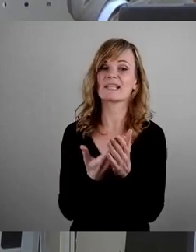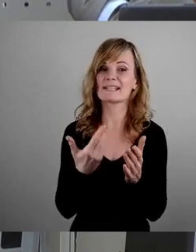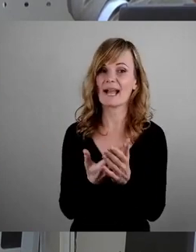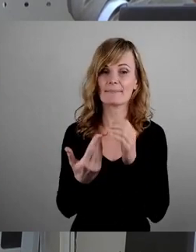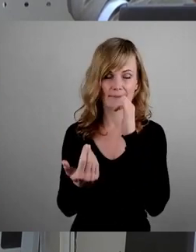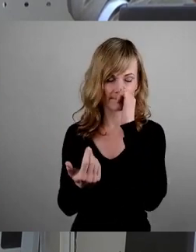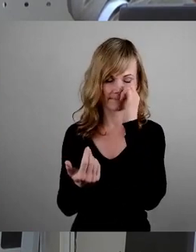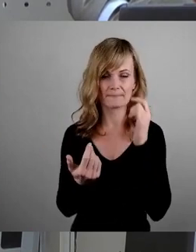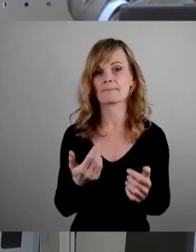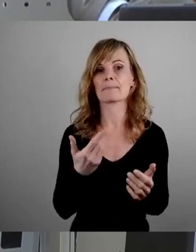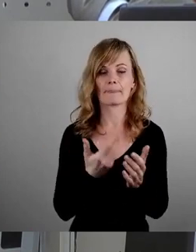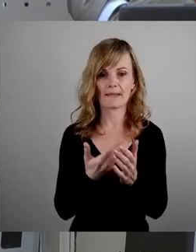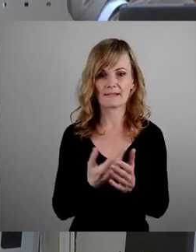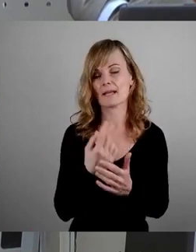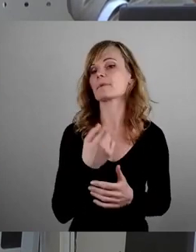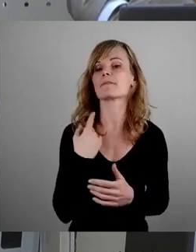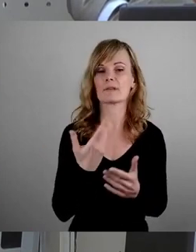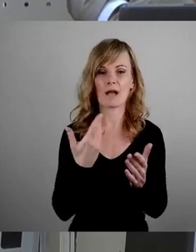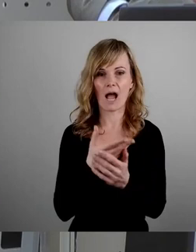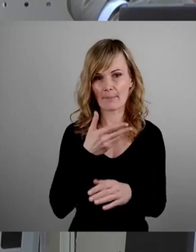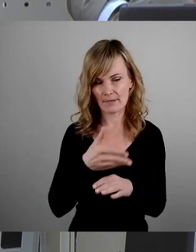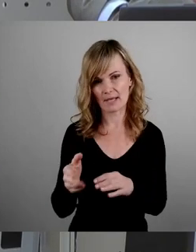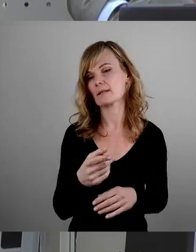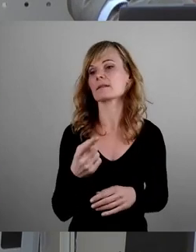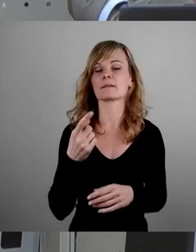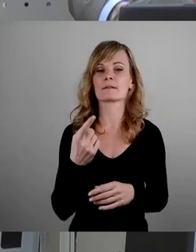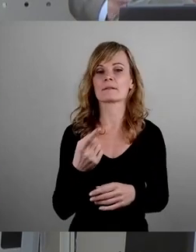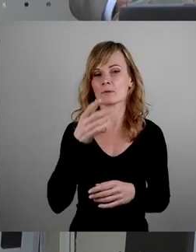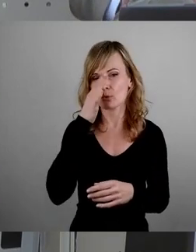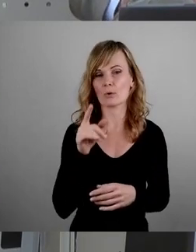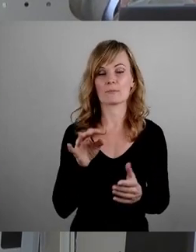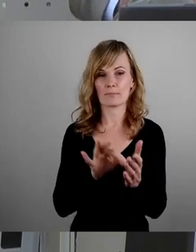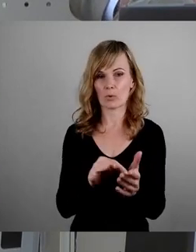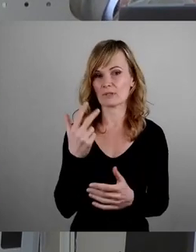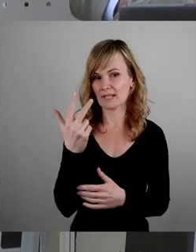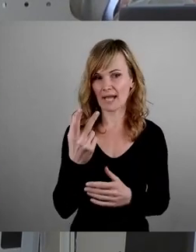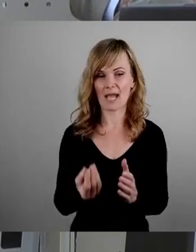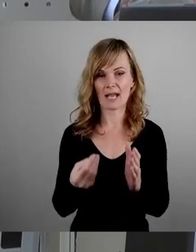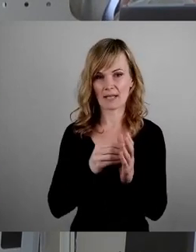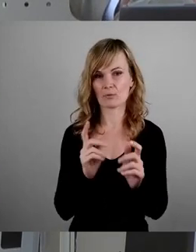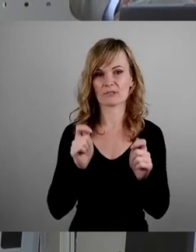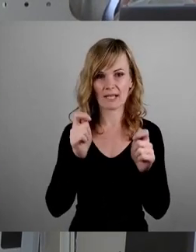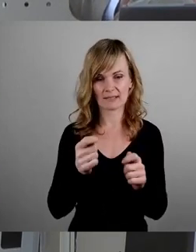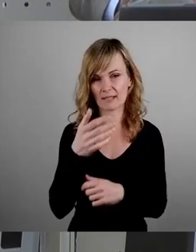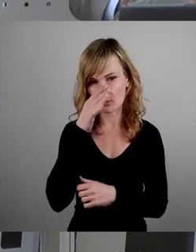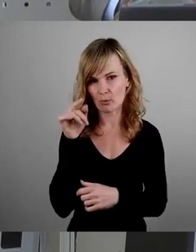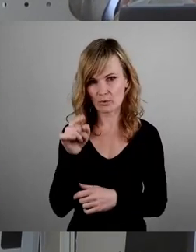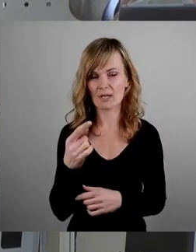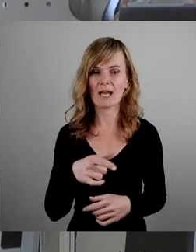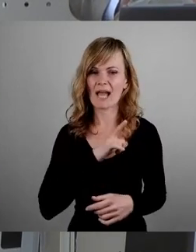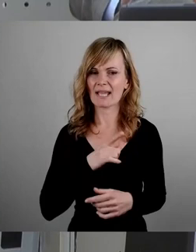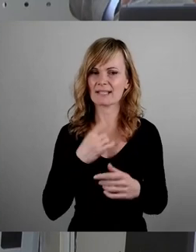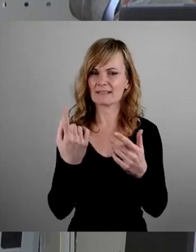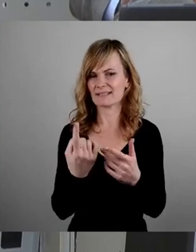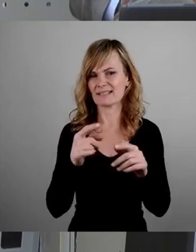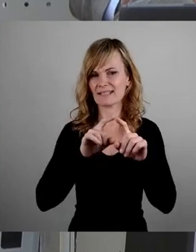Und deswegen werden wir auch das ablehnen, was von den Grünen kommt, den Punkt 3 im Ergänzungsantrag der Grünen, der das eigene Thema, was sie offensichtlich